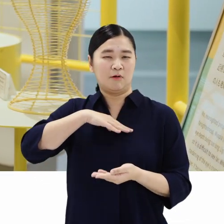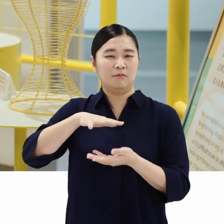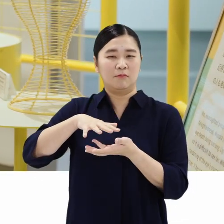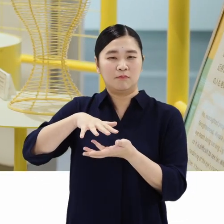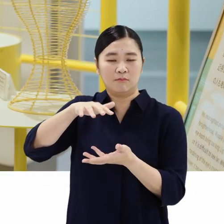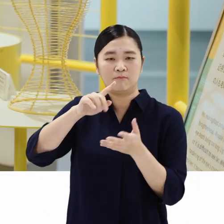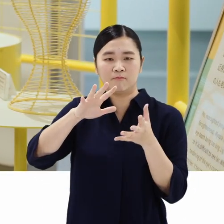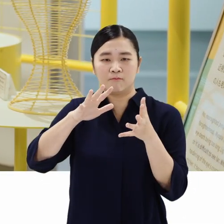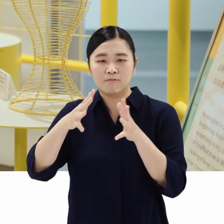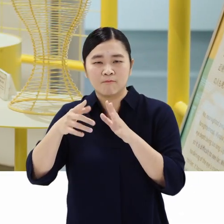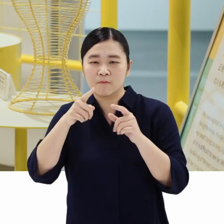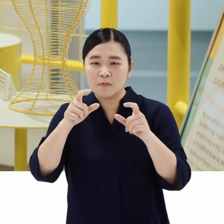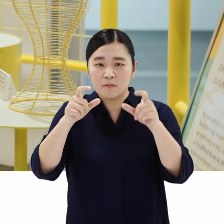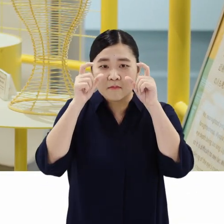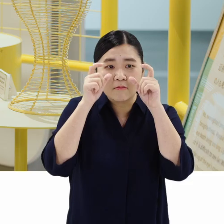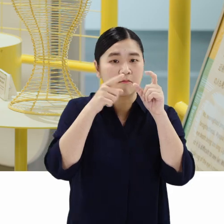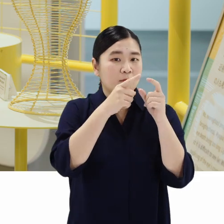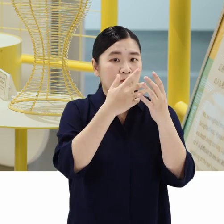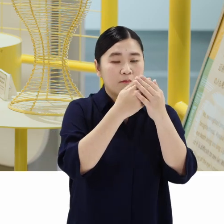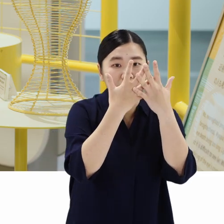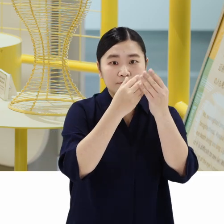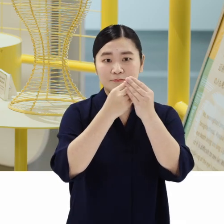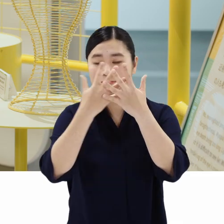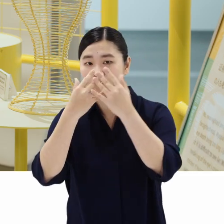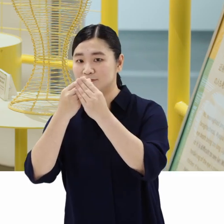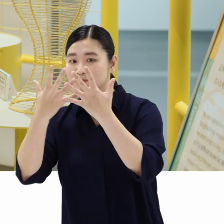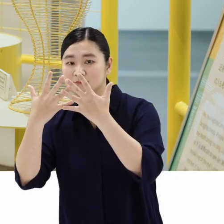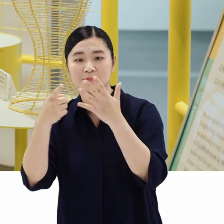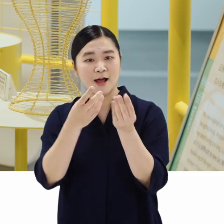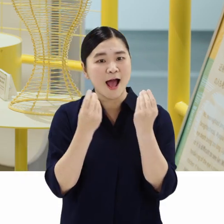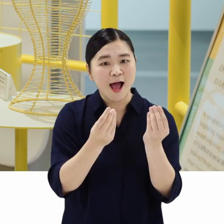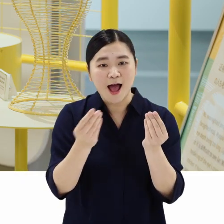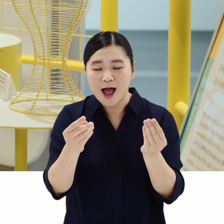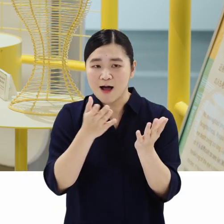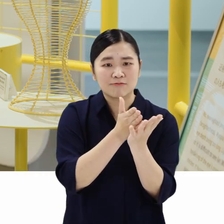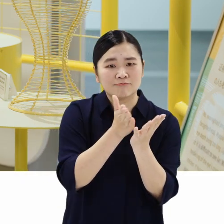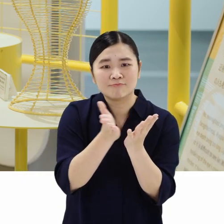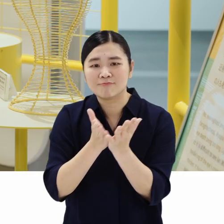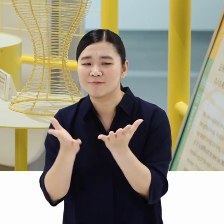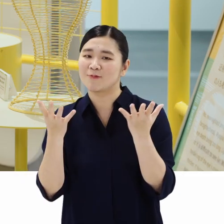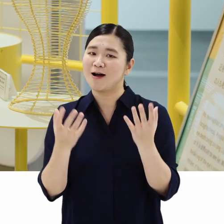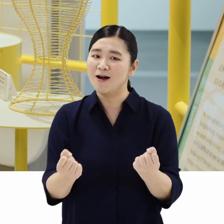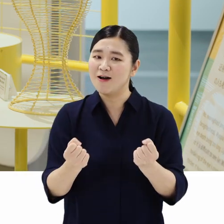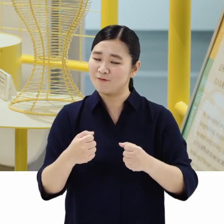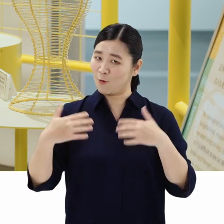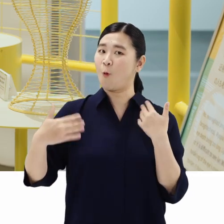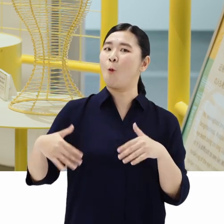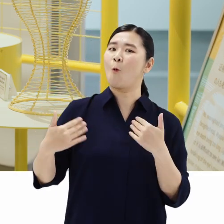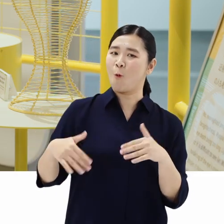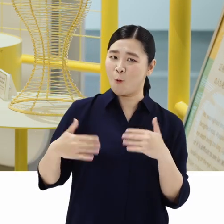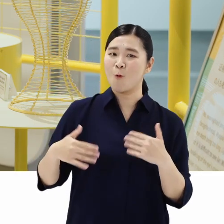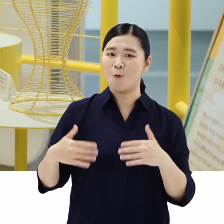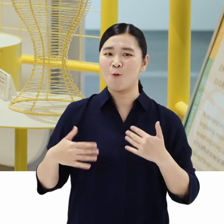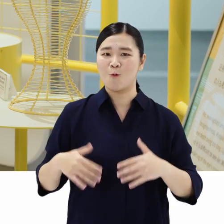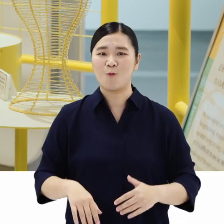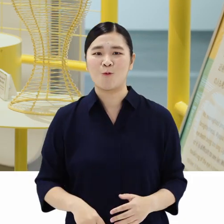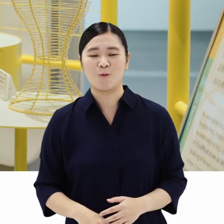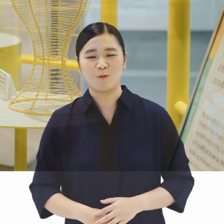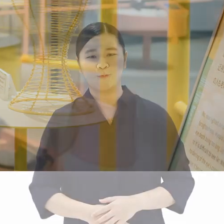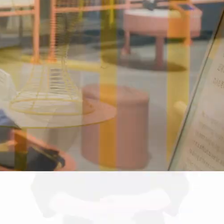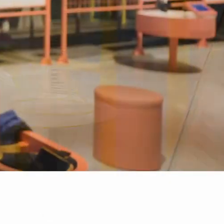目が老化してもいろんなアイデアで暮らしやすくなるのね。 すごい